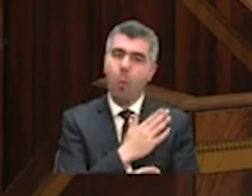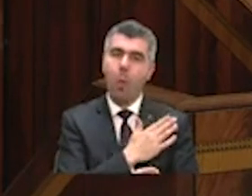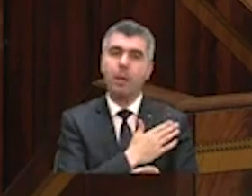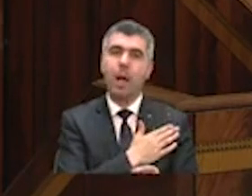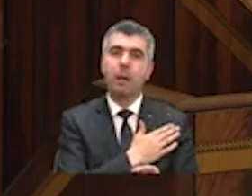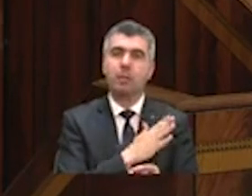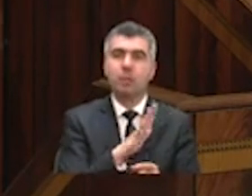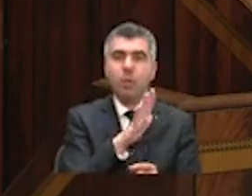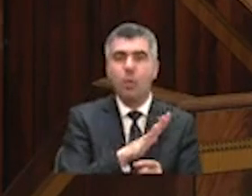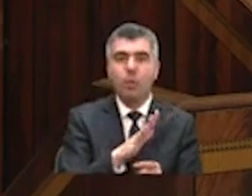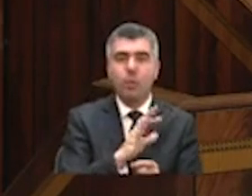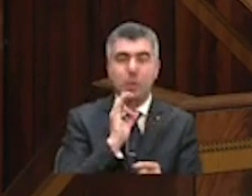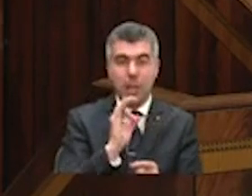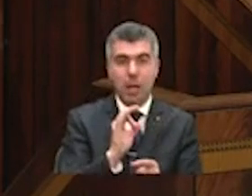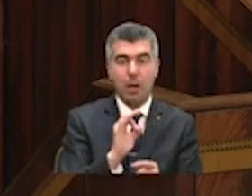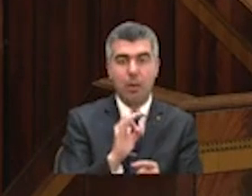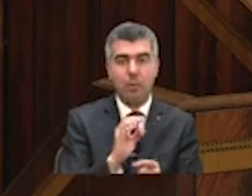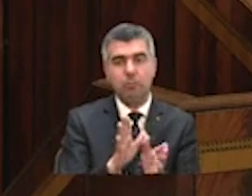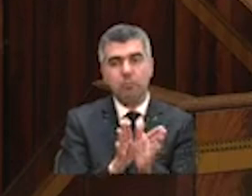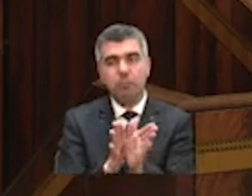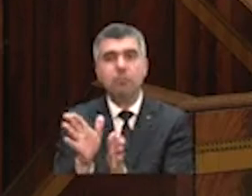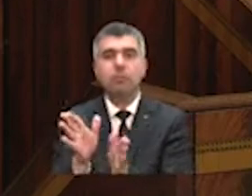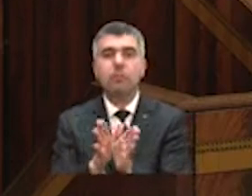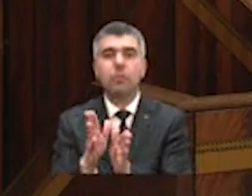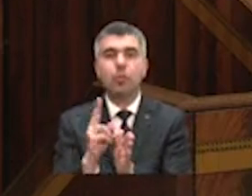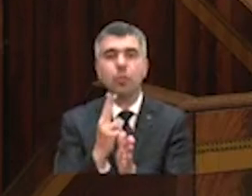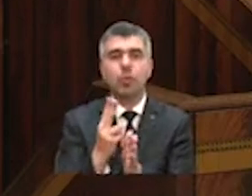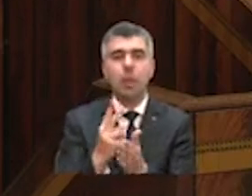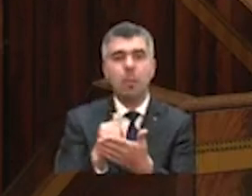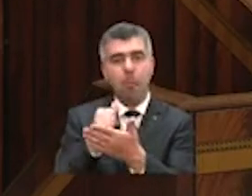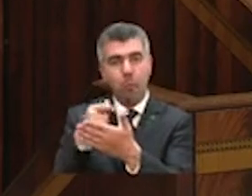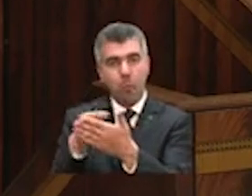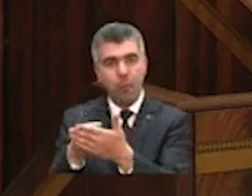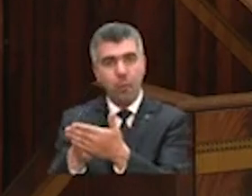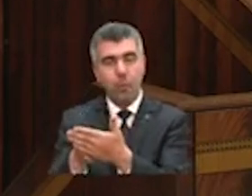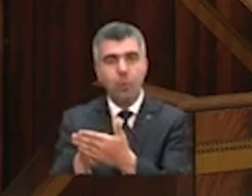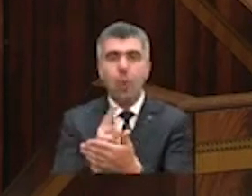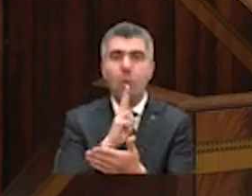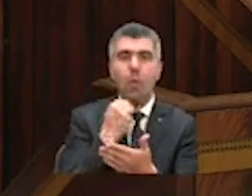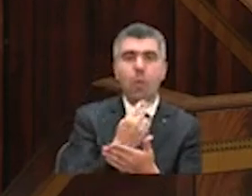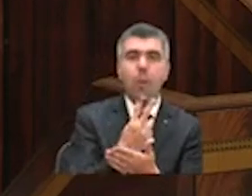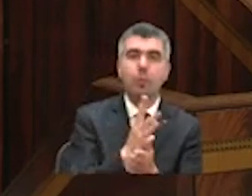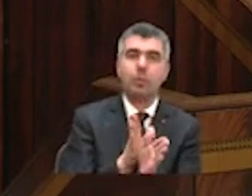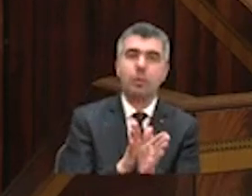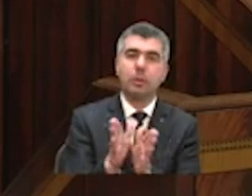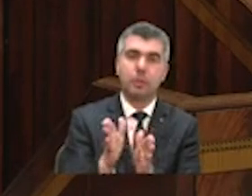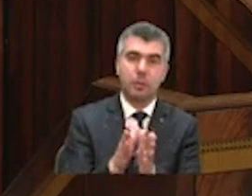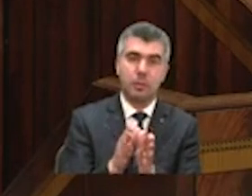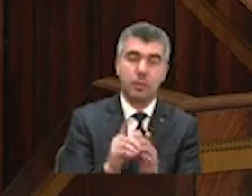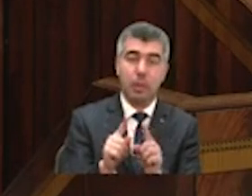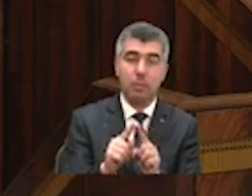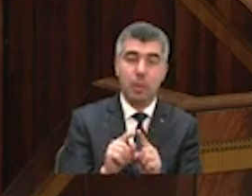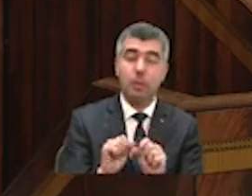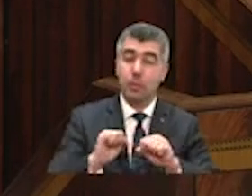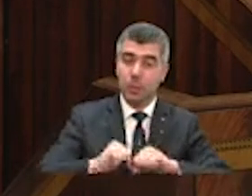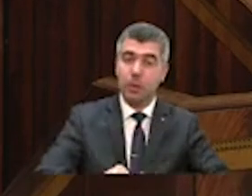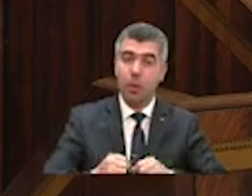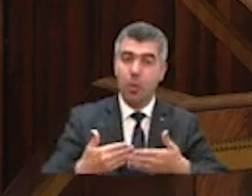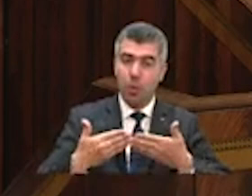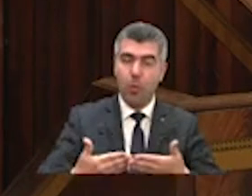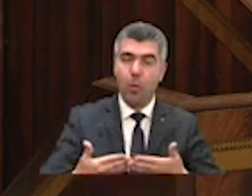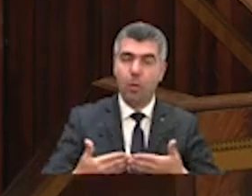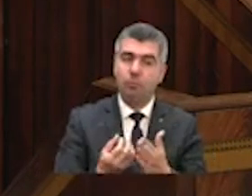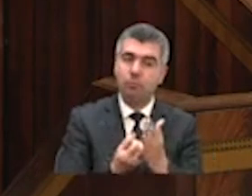بشقيها العمومي والخاص؟ ولا كان شي حاجة اليوم السيد الوزير، إلا كان شي قرار حقيقي للنهوض من مسألة